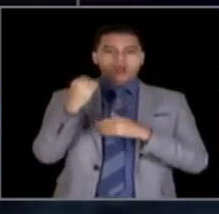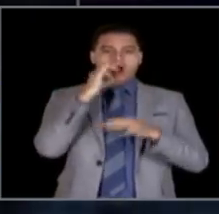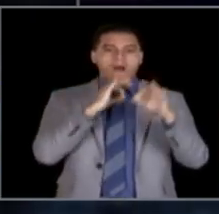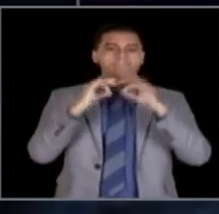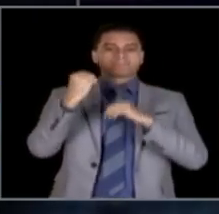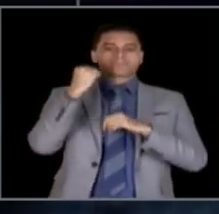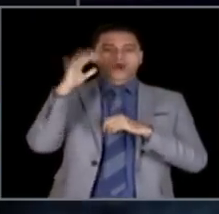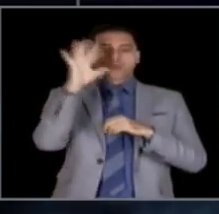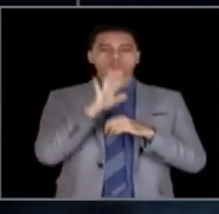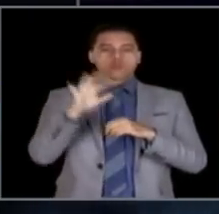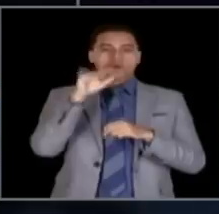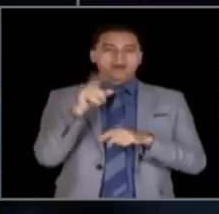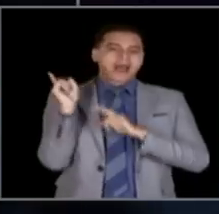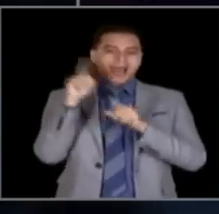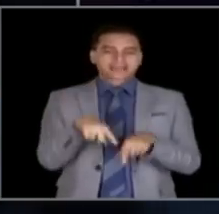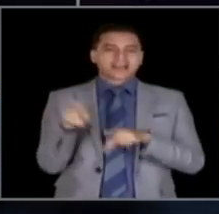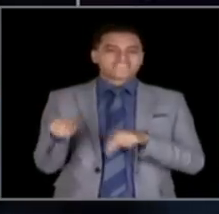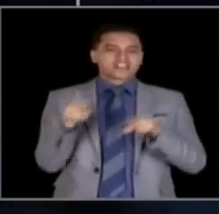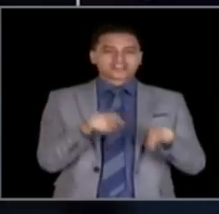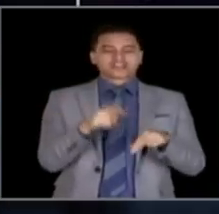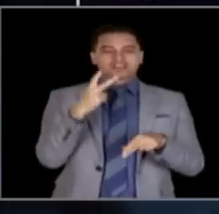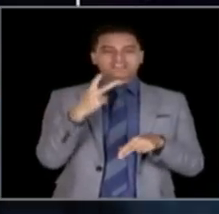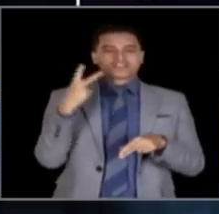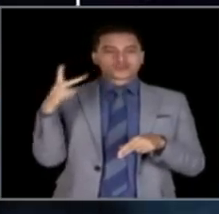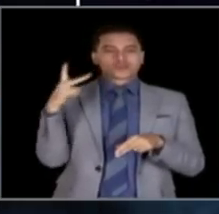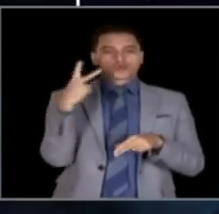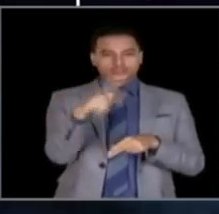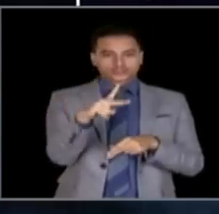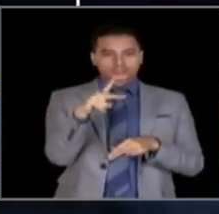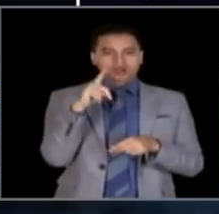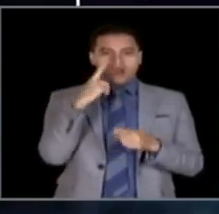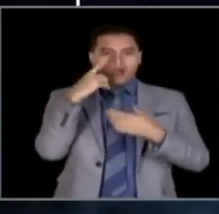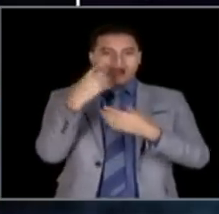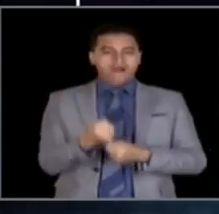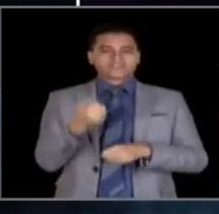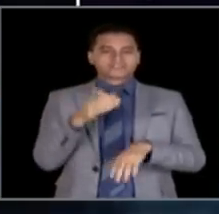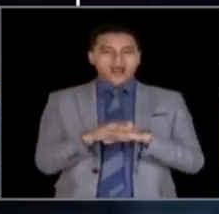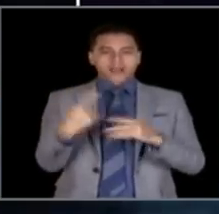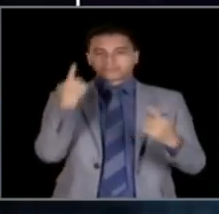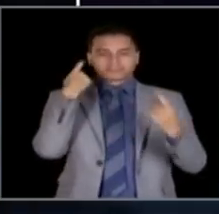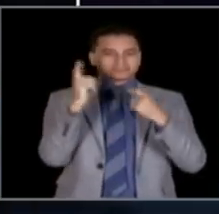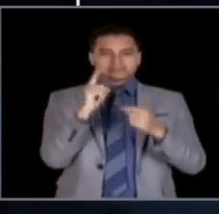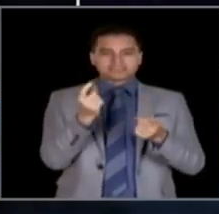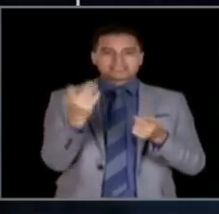القدم حتى عام 2022؟ حافظ على نظافة شباكه